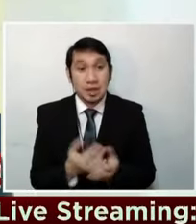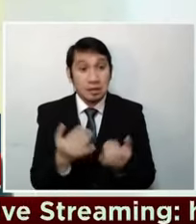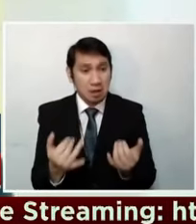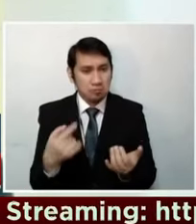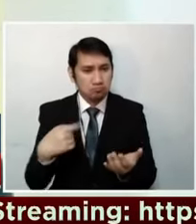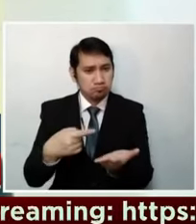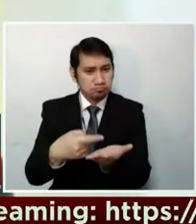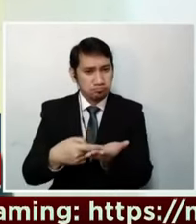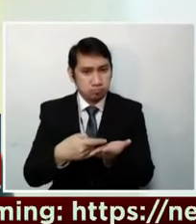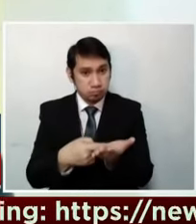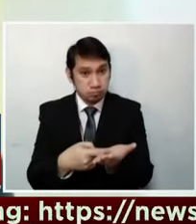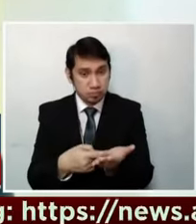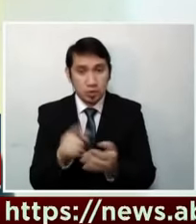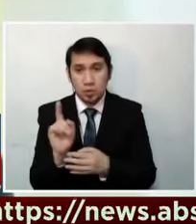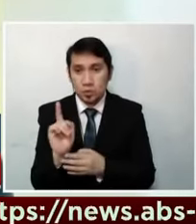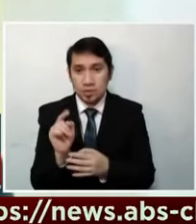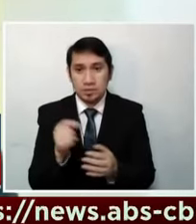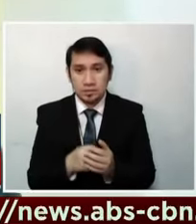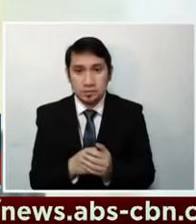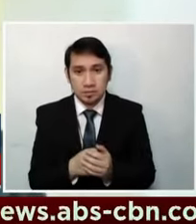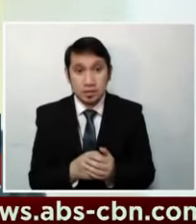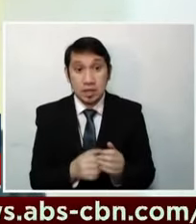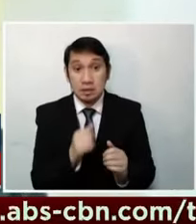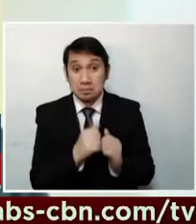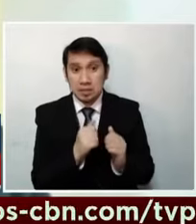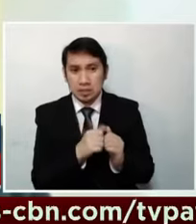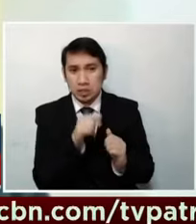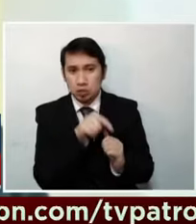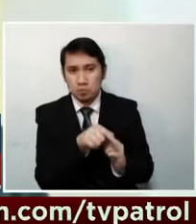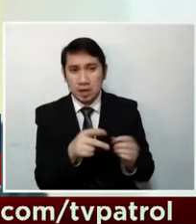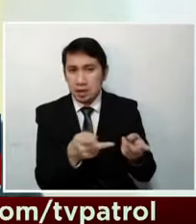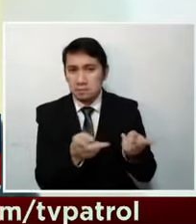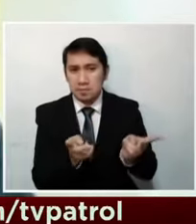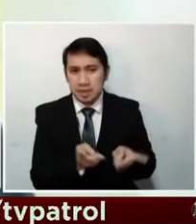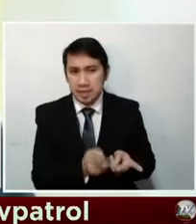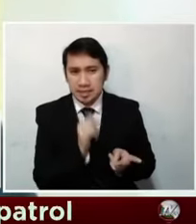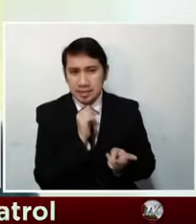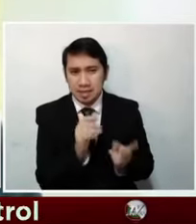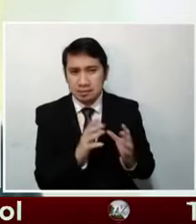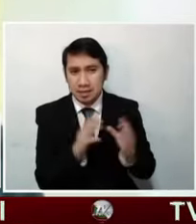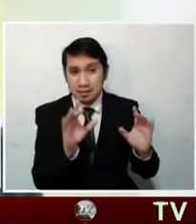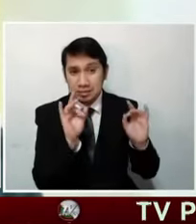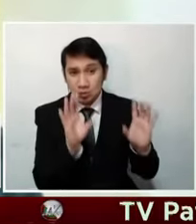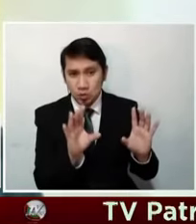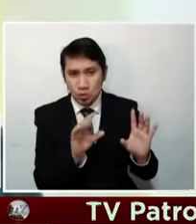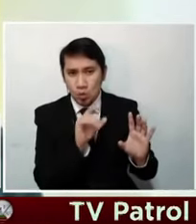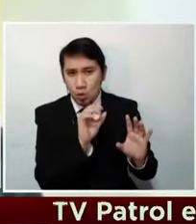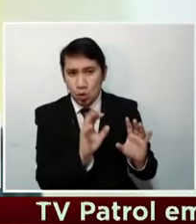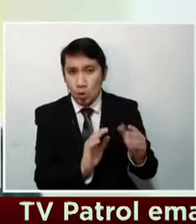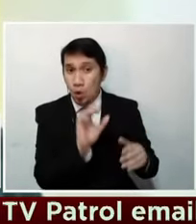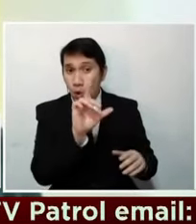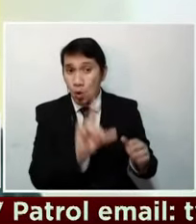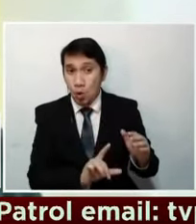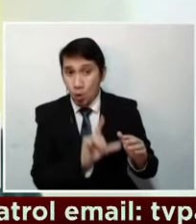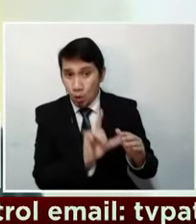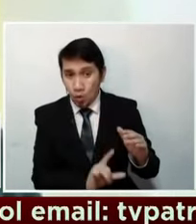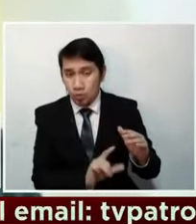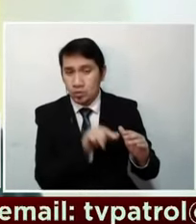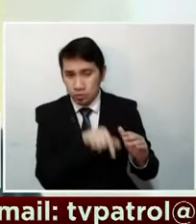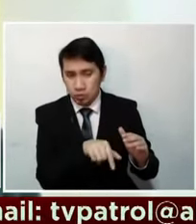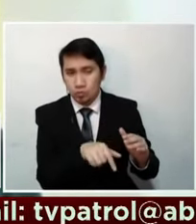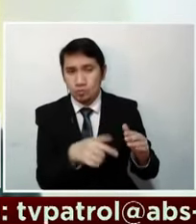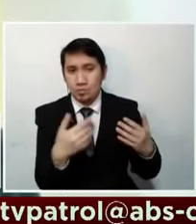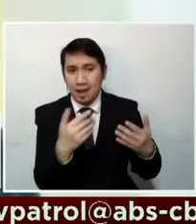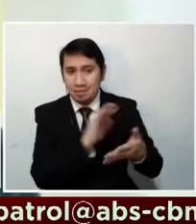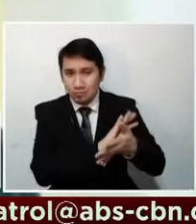yun lamang nasa minimal risk, either walang bagong cases o bumaba yung mga original cases,